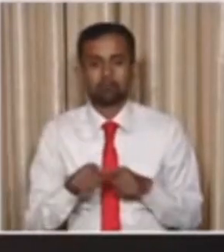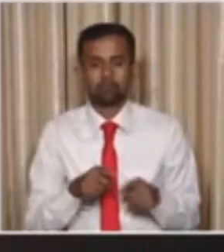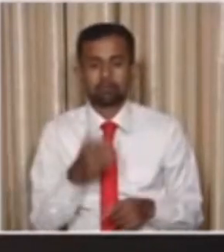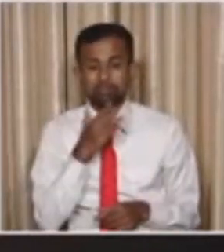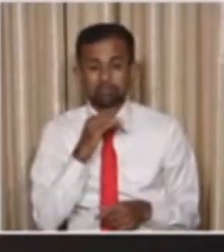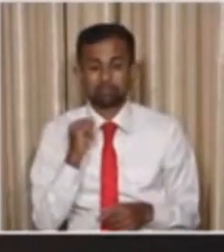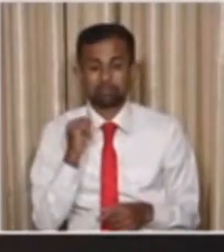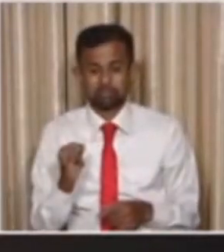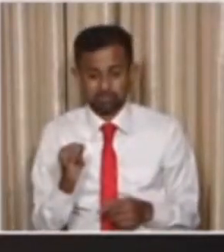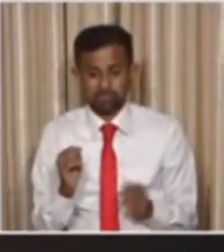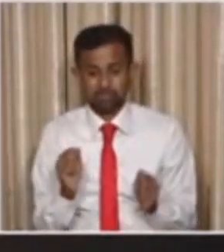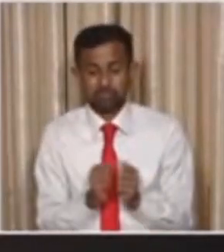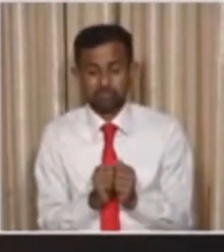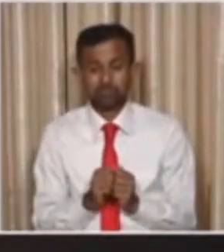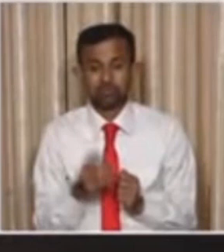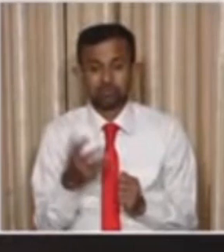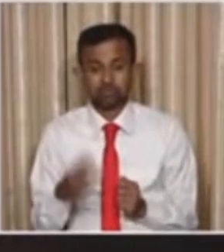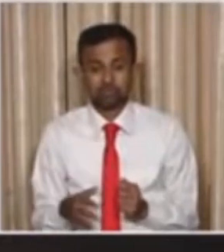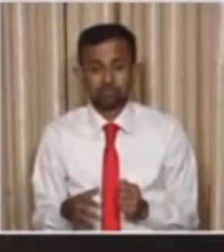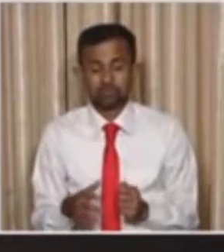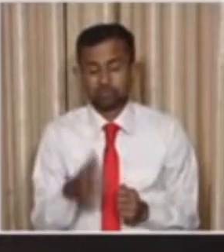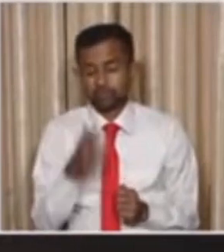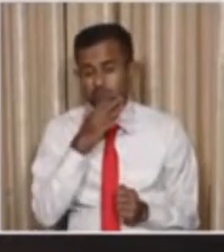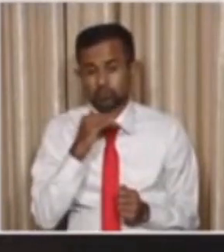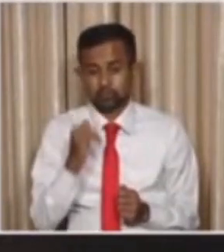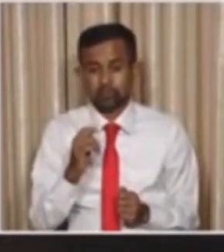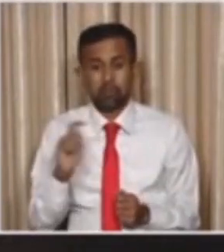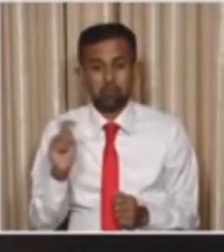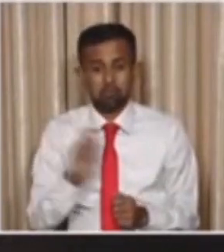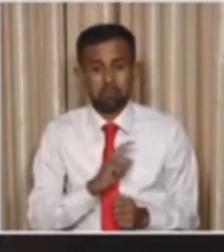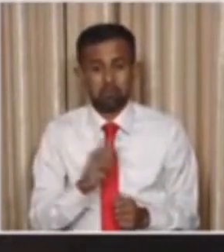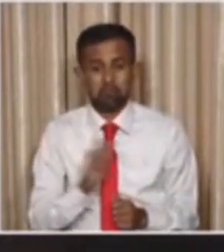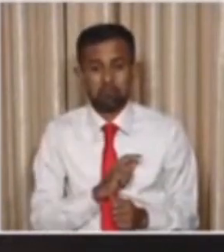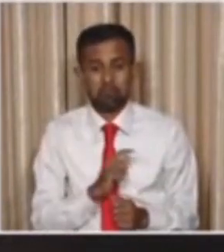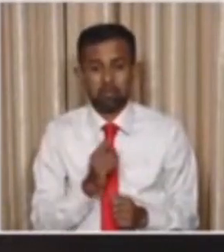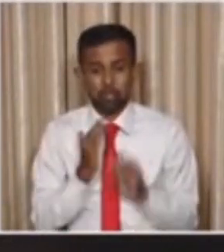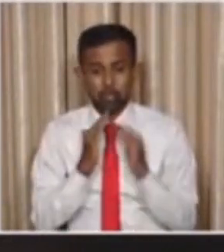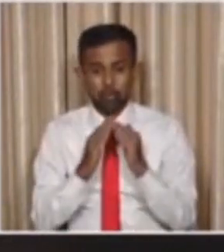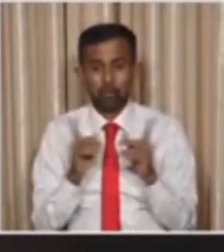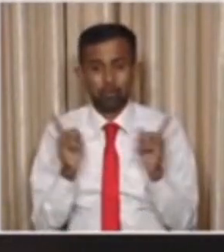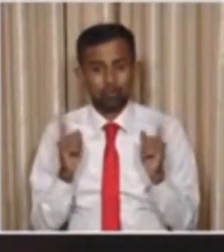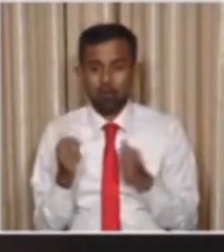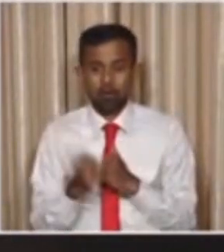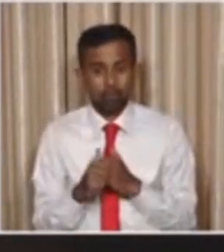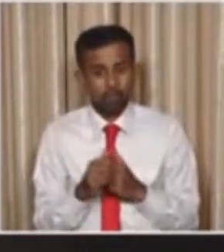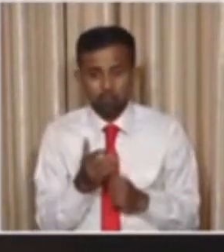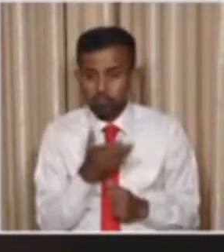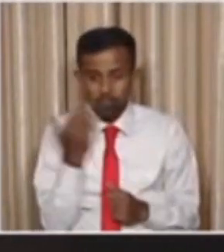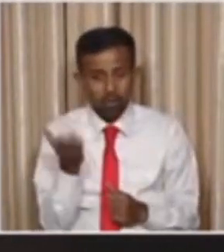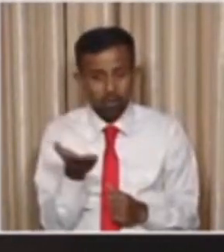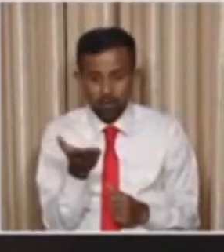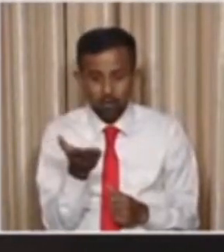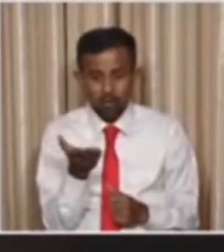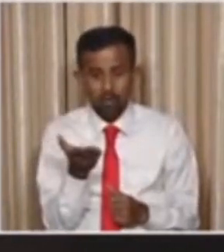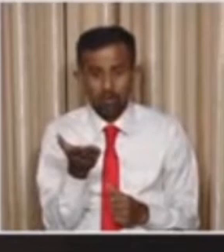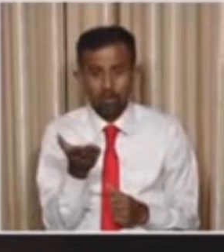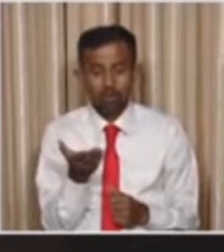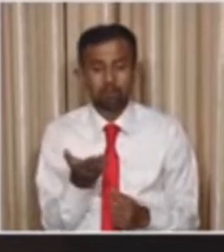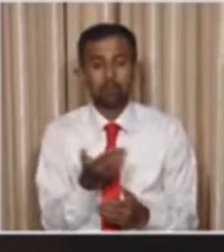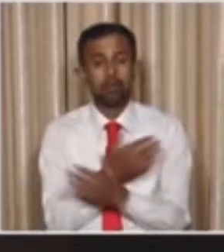पहात वेटीला मे वगे कुन विधि अट हम करला मेरटे पास क्रिकेट हदन पुलवांद मम